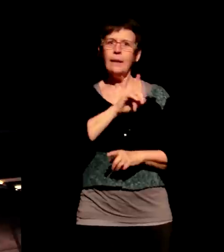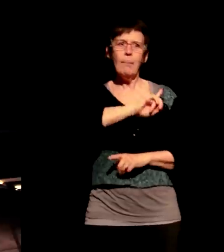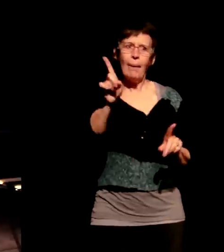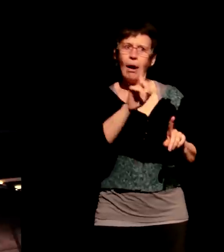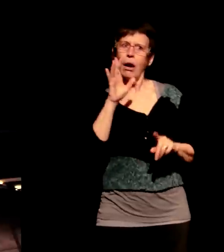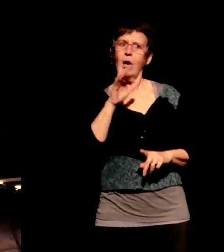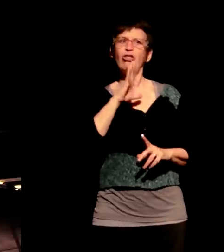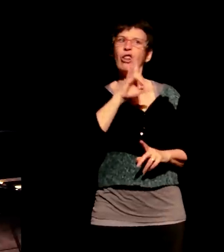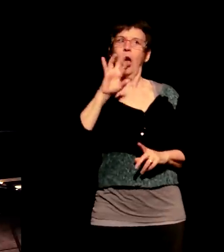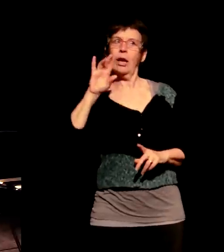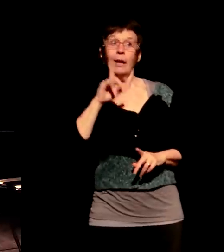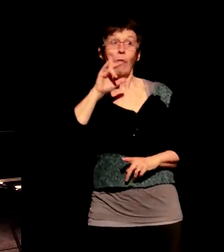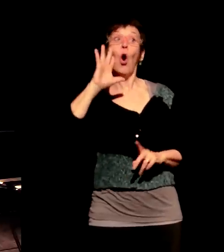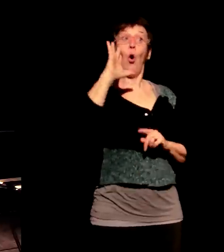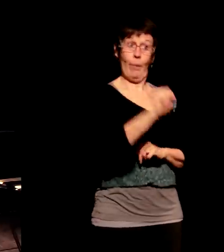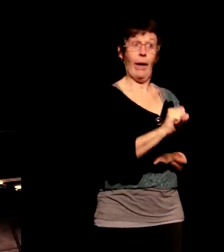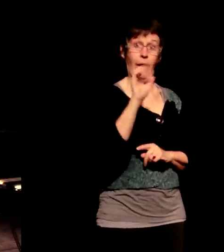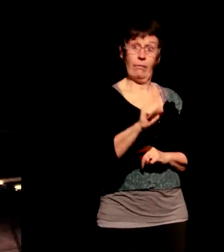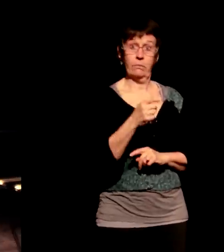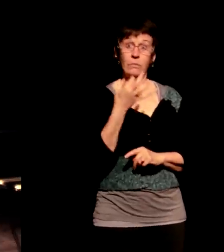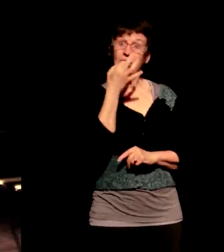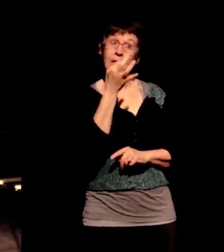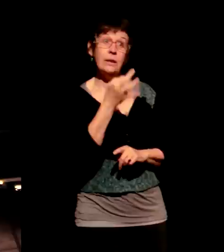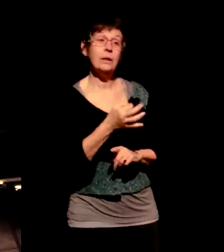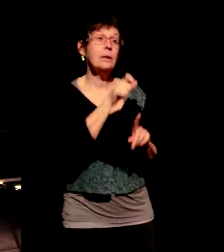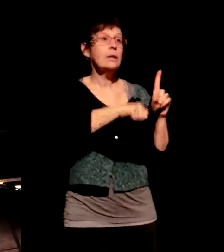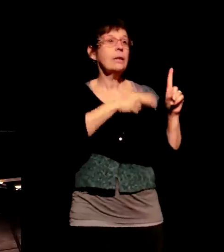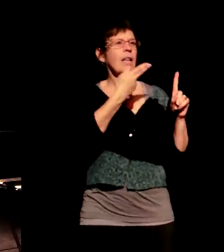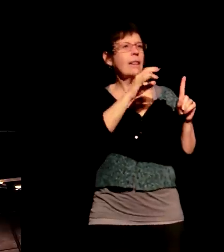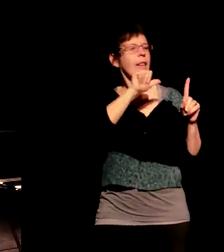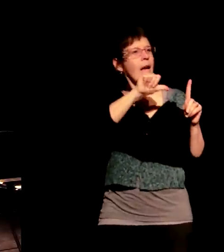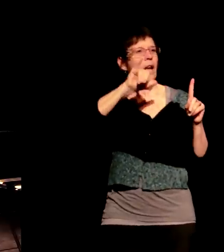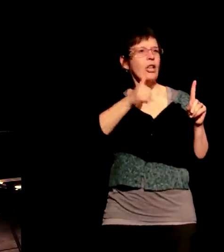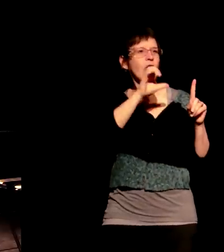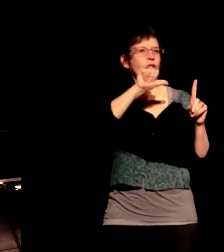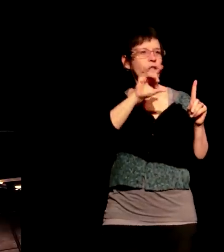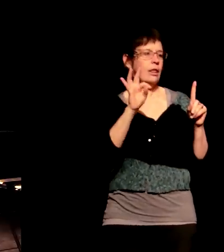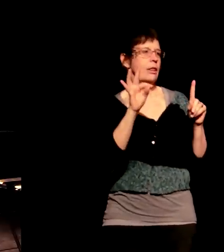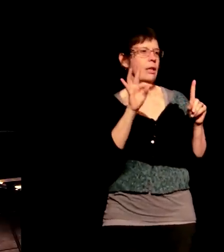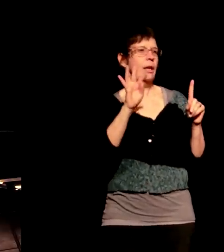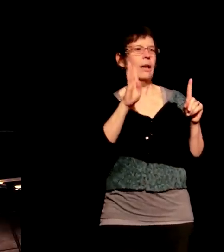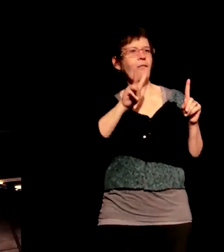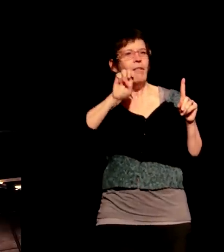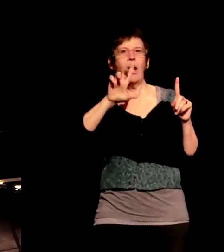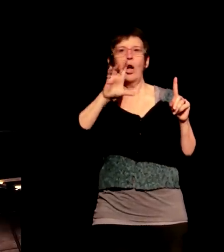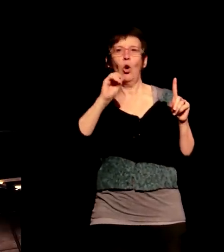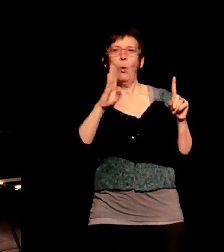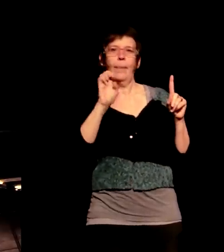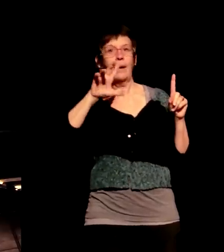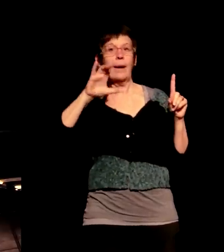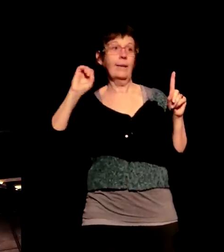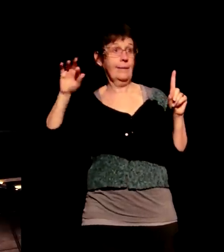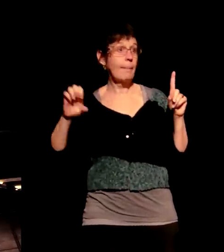être traités. » Voilà les propos qui ont été dits. Najat Vallaud-Belkacem a expliqué que dans les écoles, les enfants qui posaient des questions sur ça, ils posaient des questions